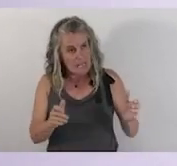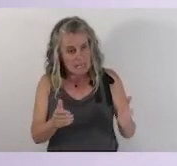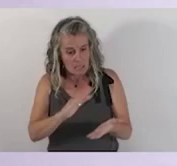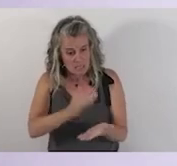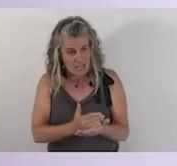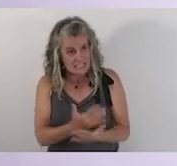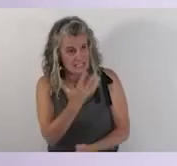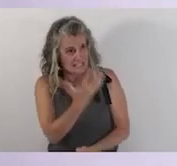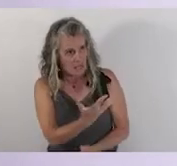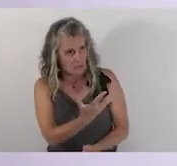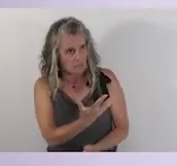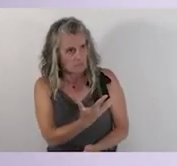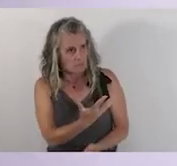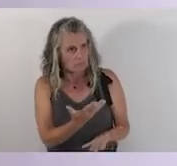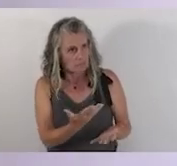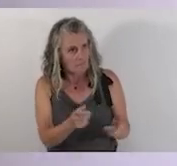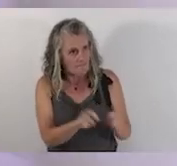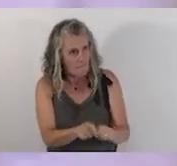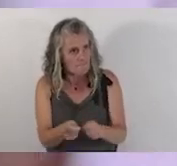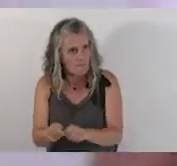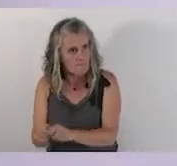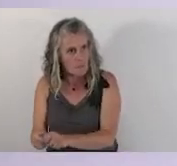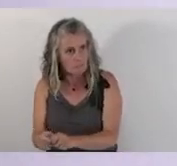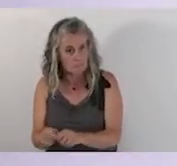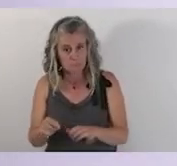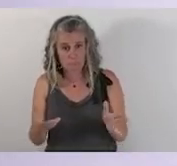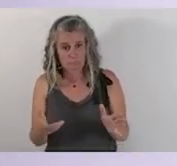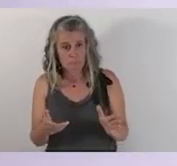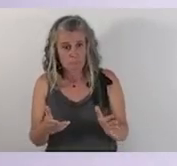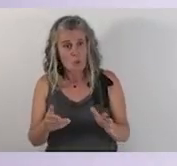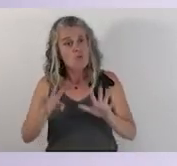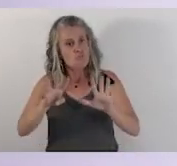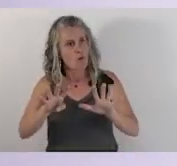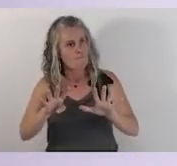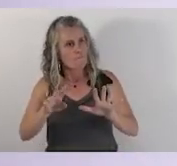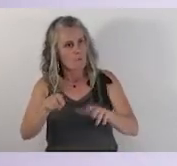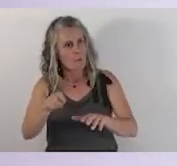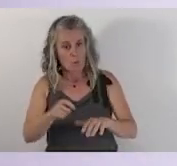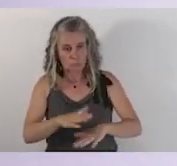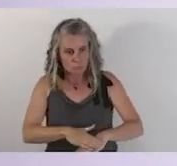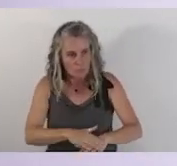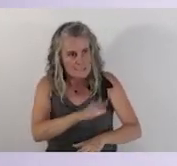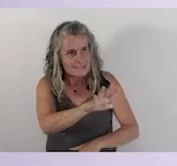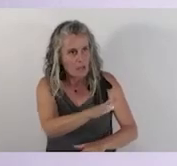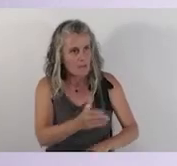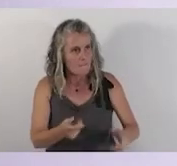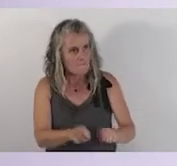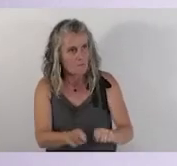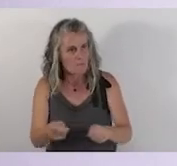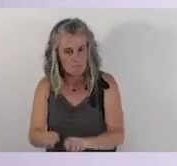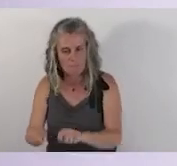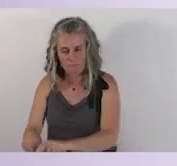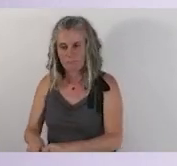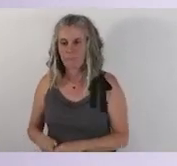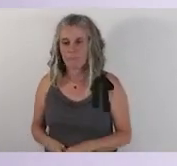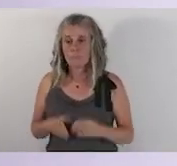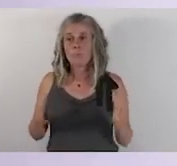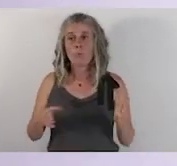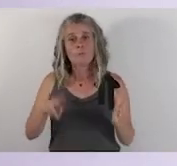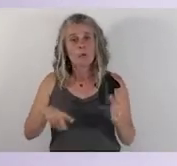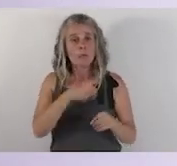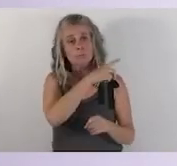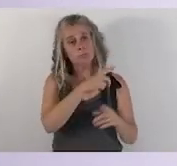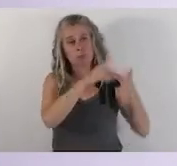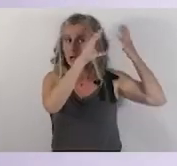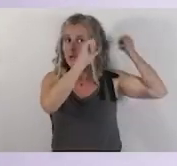sur 9 dans le 7e arrondissement. Ces fermetures sont le fait de l'éducation nationale qui a tout pouvoir sur ce qu'on appelle la carte scolaire qui répartit le